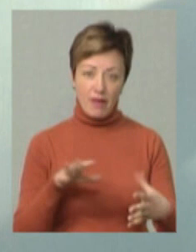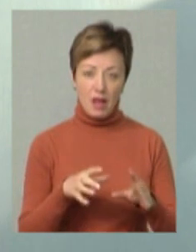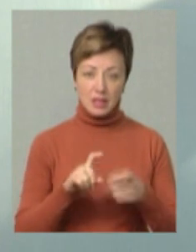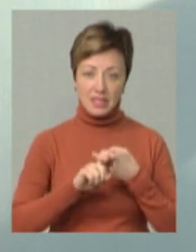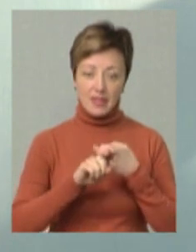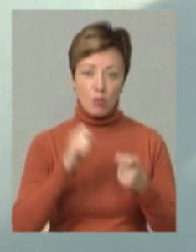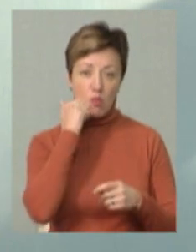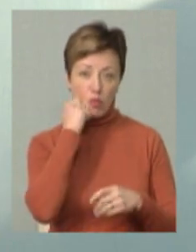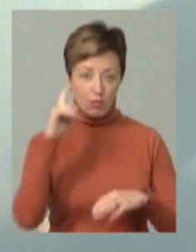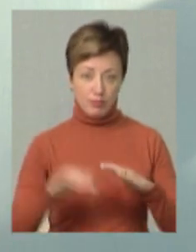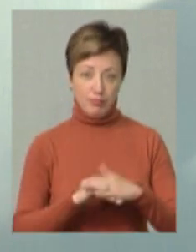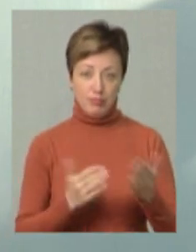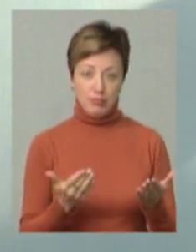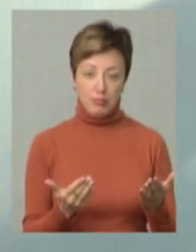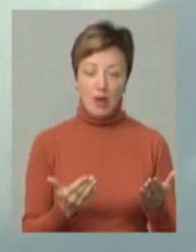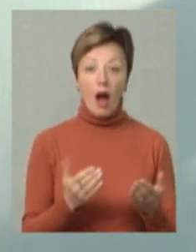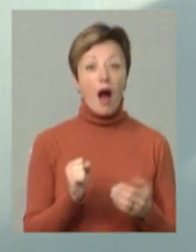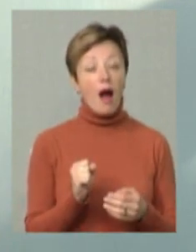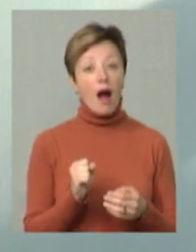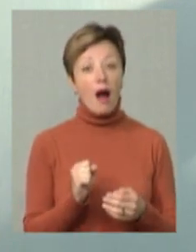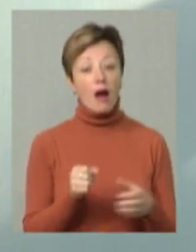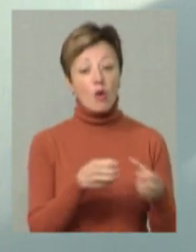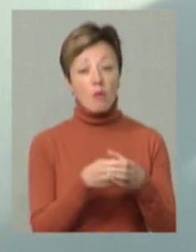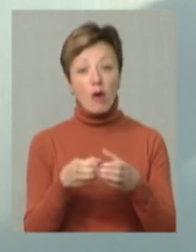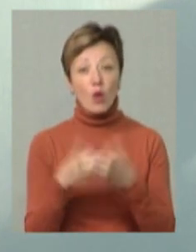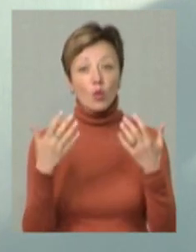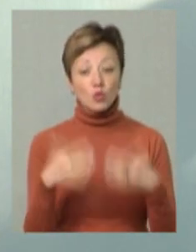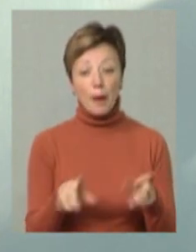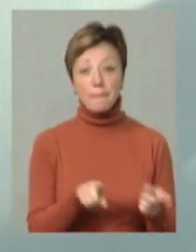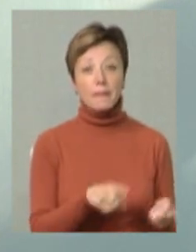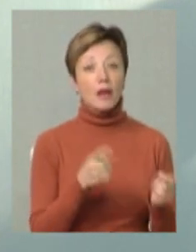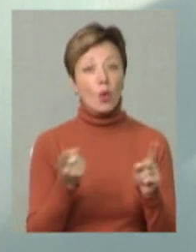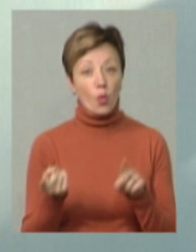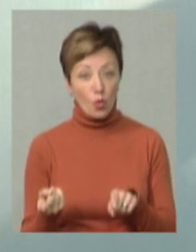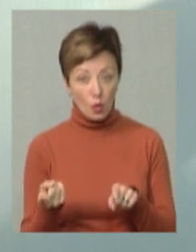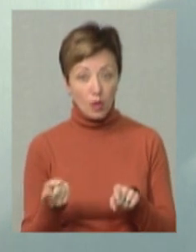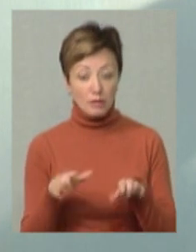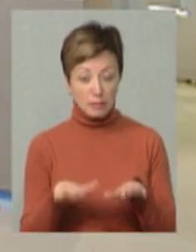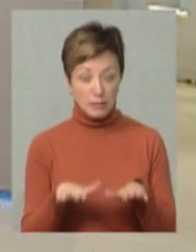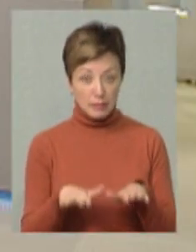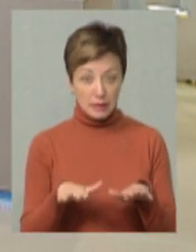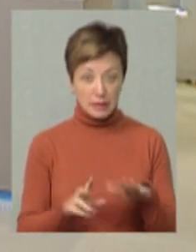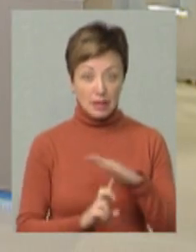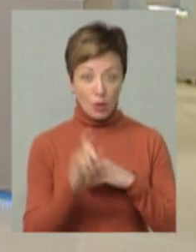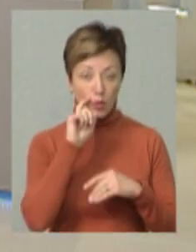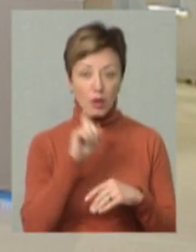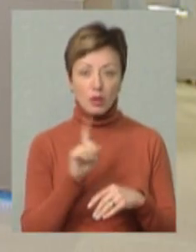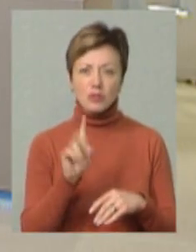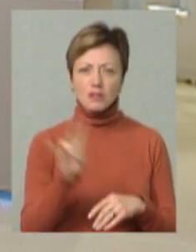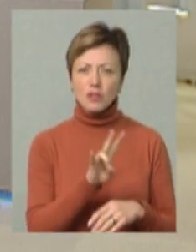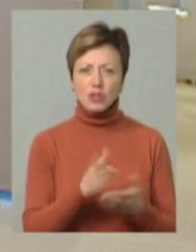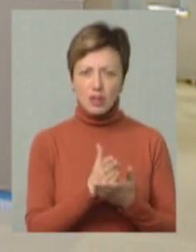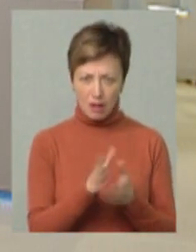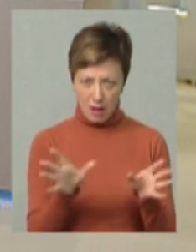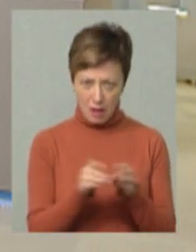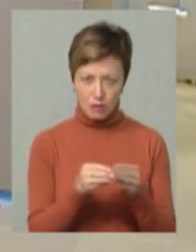зв'язки з Московським патріархатом. А власне, ті громади, які вже переходять в помісну церкву, а що із священниками? Чи